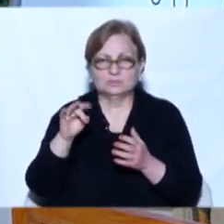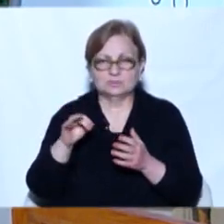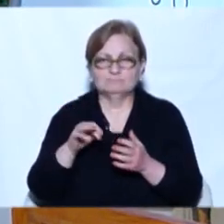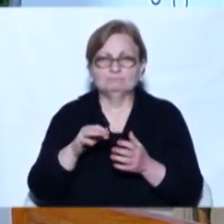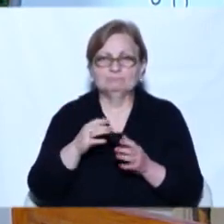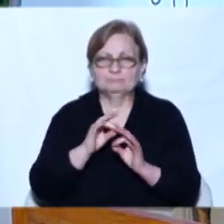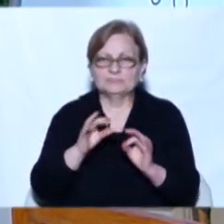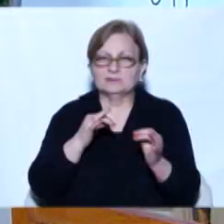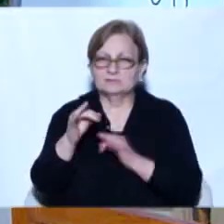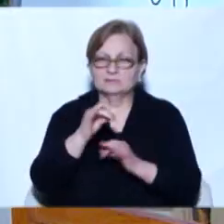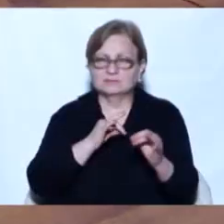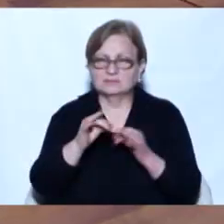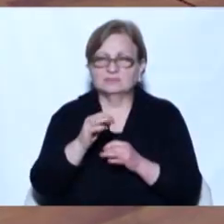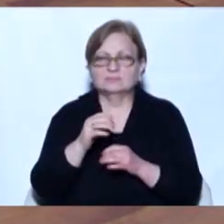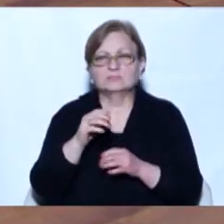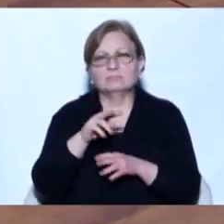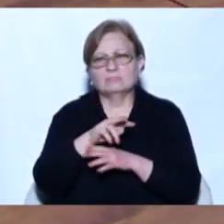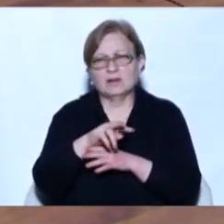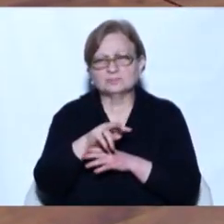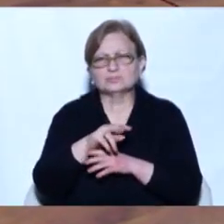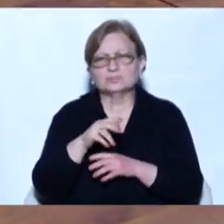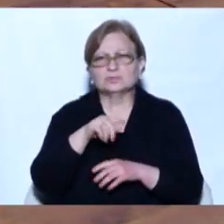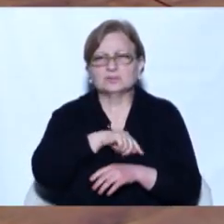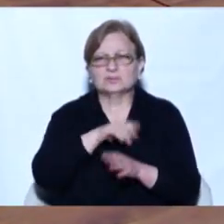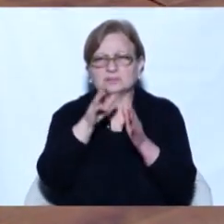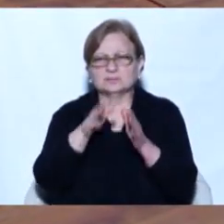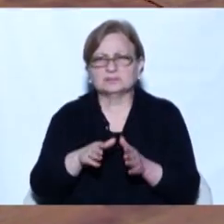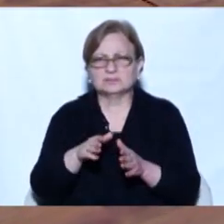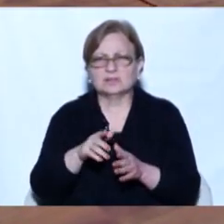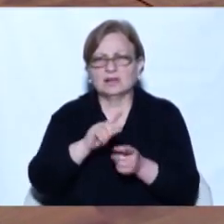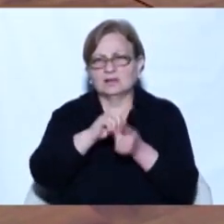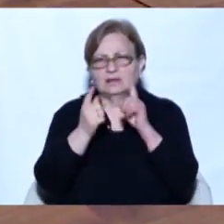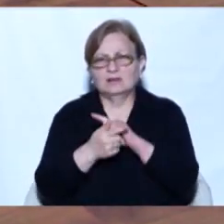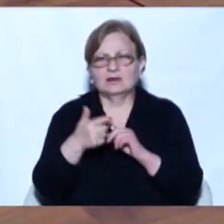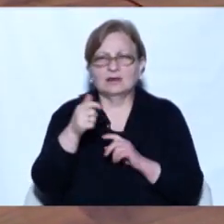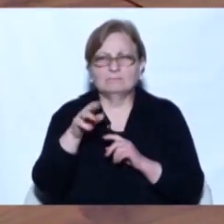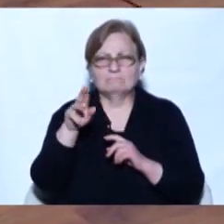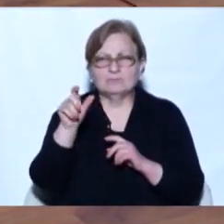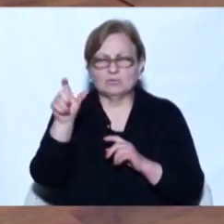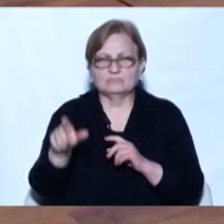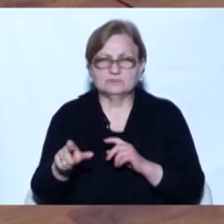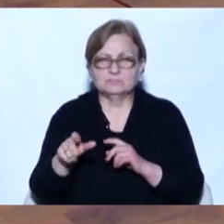ხერხზე გაპირონებაზე. ჩვენი გაკვეთილის მთავარი თემა კი არის მეგობრობა.